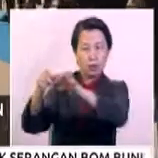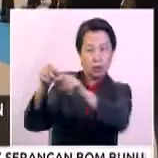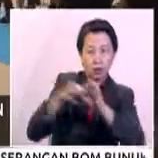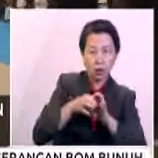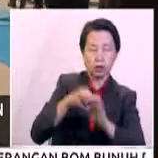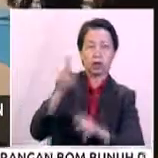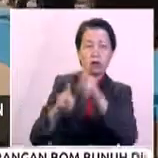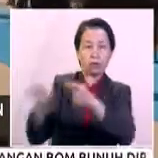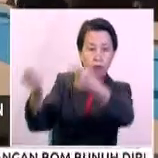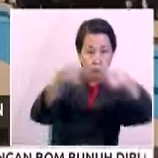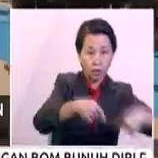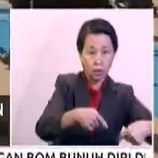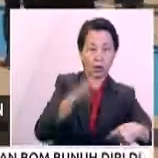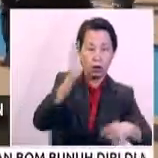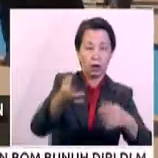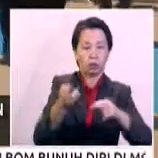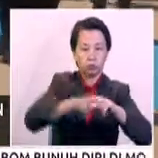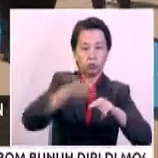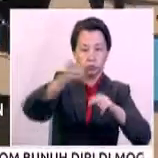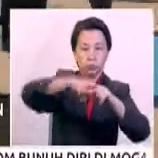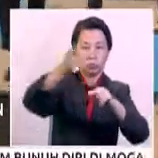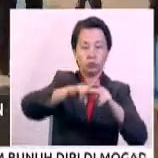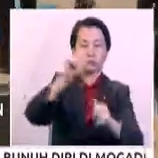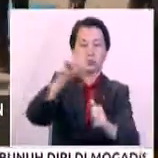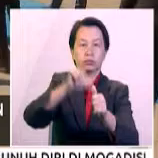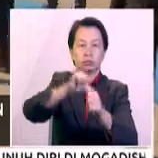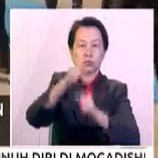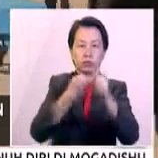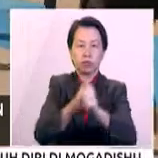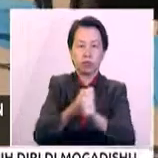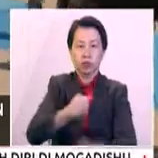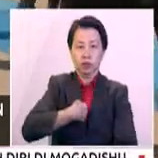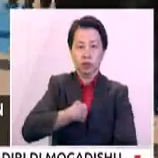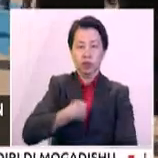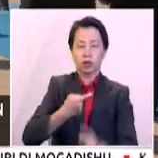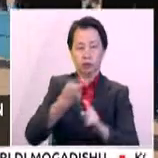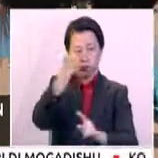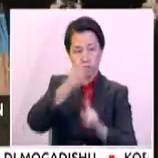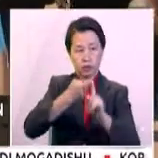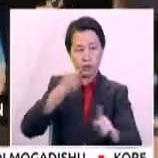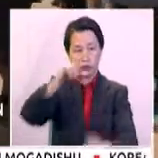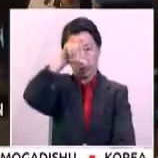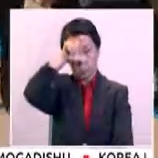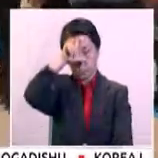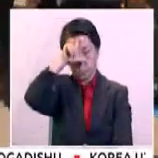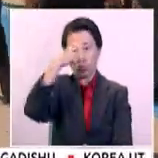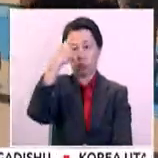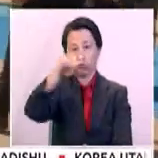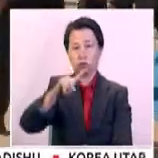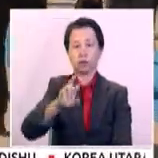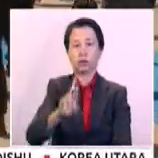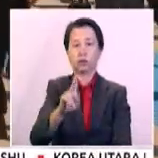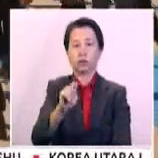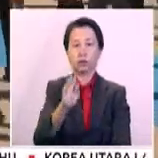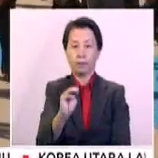kehadiran penumpang yang dijangka terus meningkat saban tahun. Andy Reza Rohadian, Istanbul, RTM.